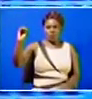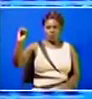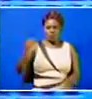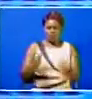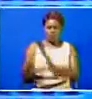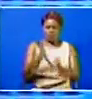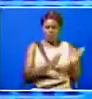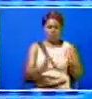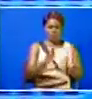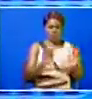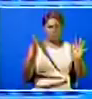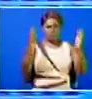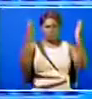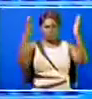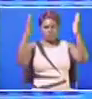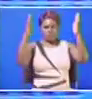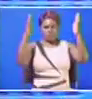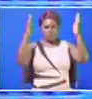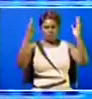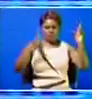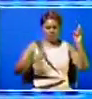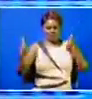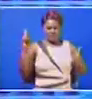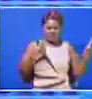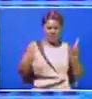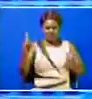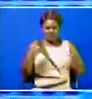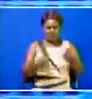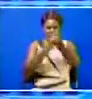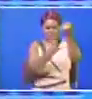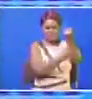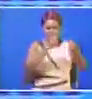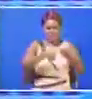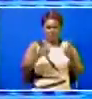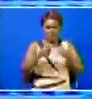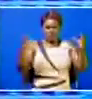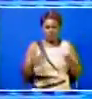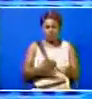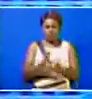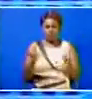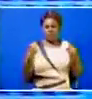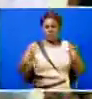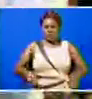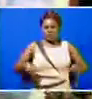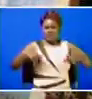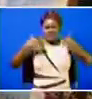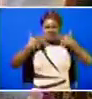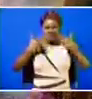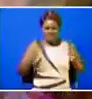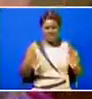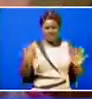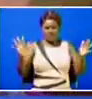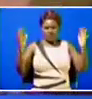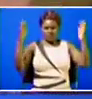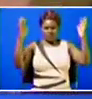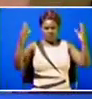Maandalizi ya tamasha ya choma na ngoma inayodhaminiwa na kampuni ya Standard Group kupitia Radio Maisha yamekamilika. Tamasha